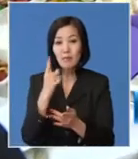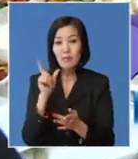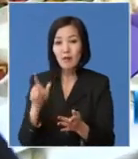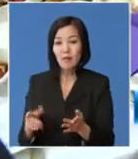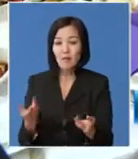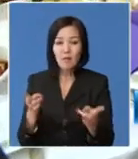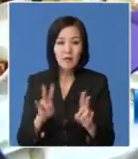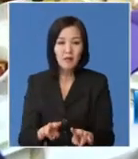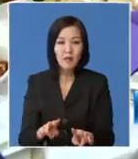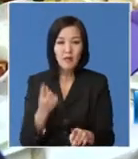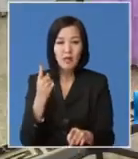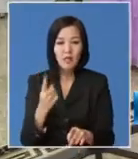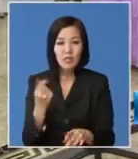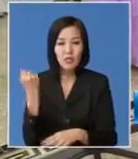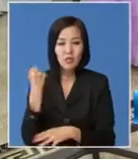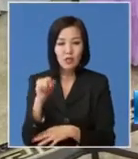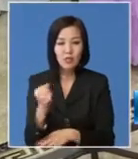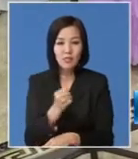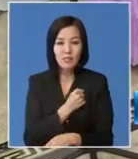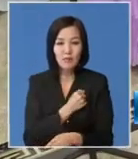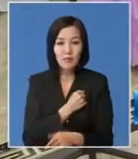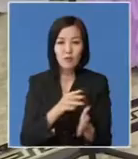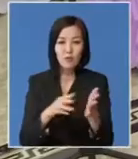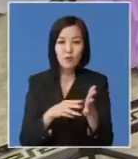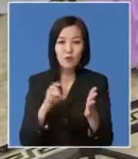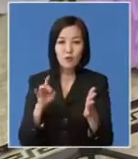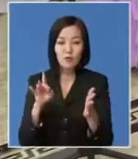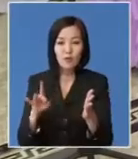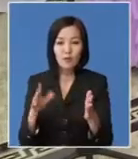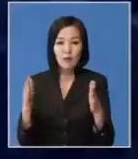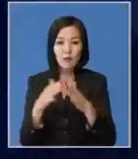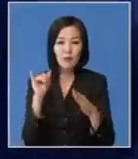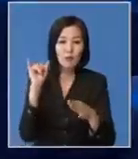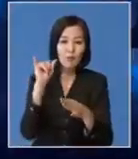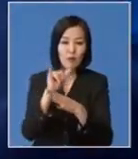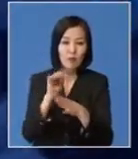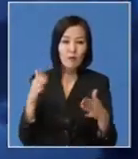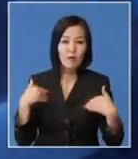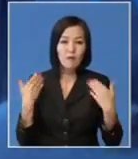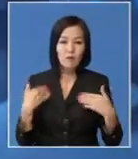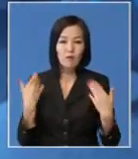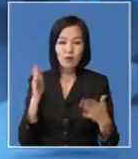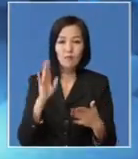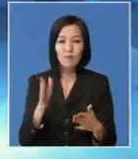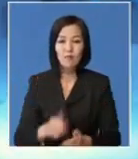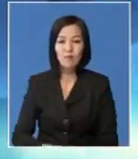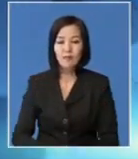қалыпты. Жалғыз жеңіс сарбазын аудан басшылығы 9 мамырда үйіне барып құттықтамақшы. Гүлжанат Бақылжанова, Қайрат Қастырғанов, Жетсу